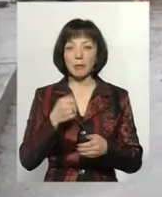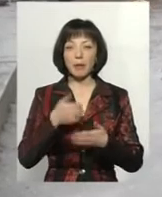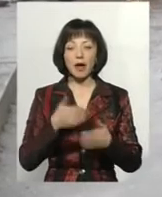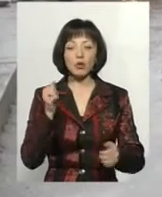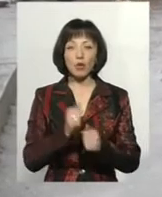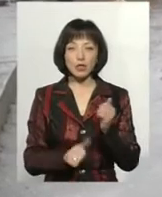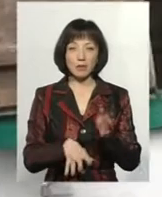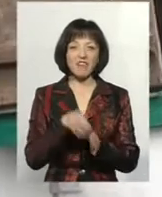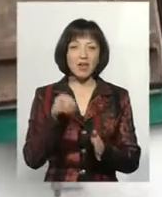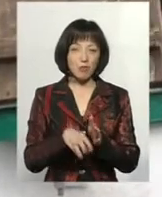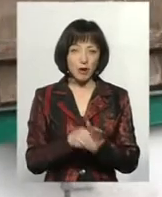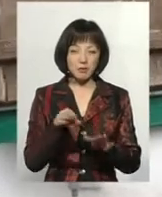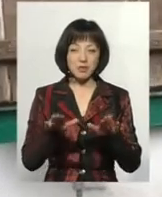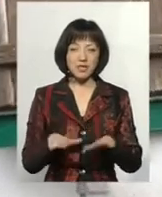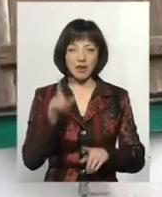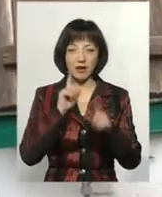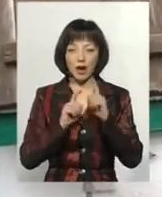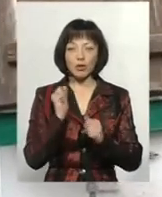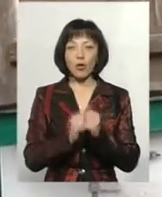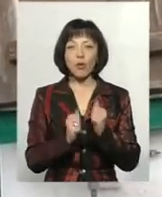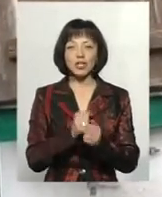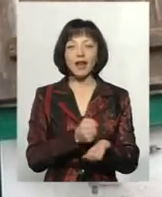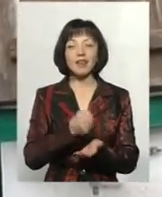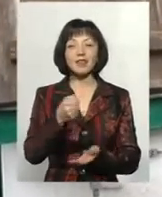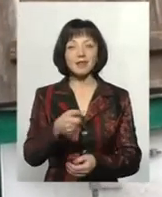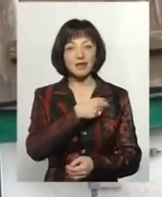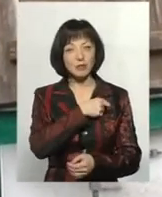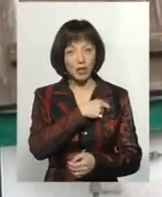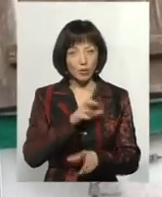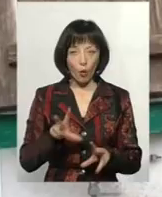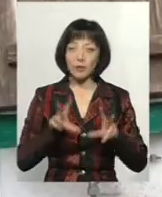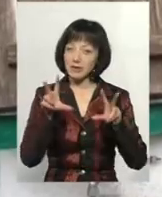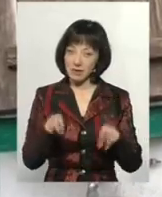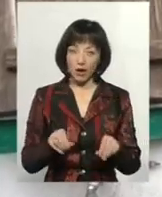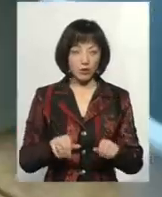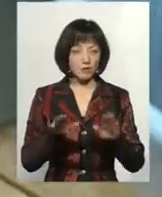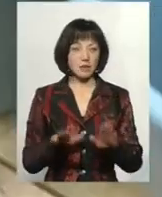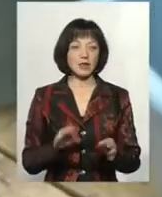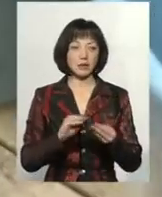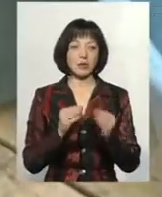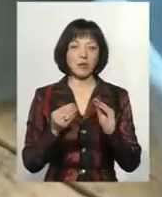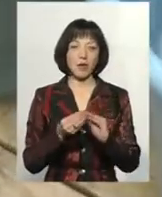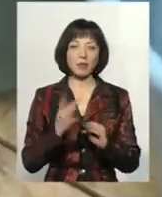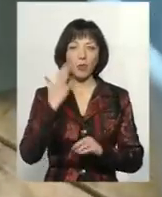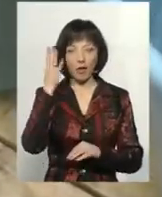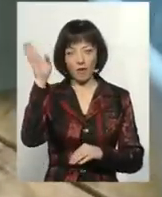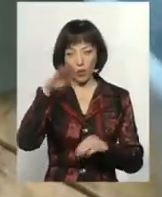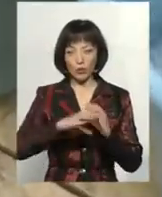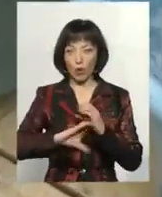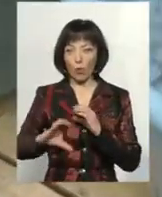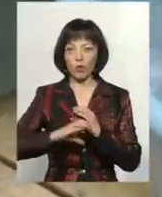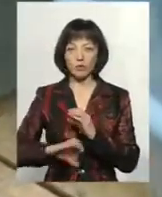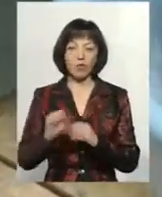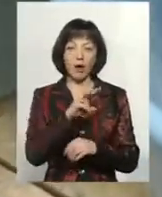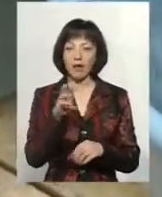кожними черговими виборами до місцевих рад ледь не кожен кандидат у депутати обіцяє розв'язати питання з омріяним водогоном. Але віз